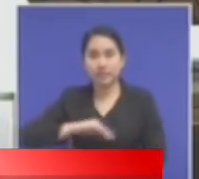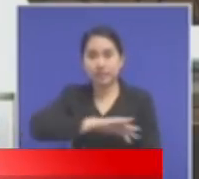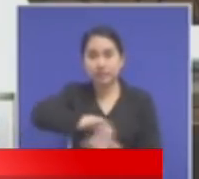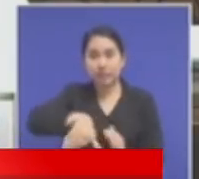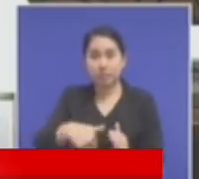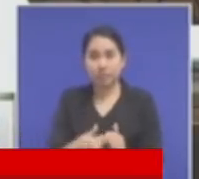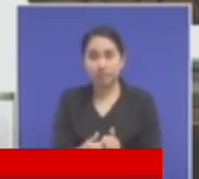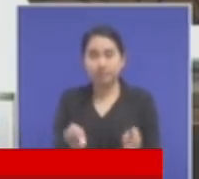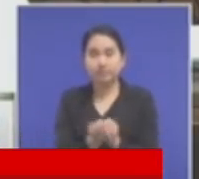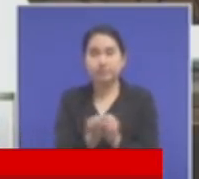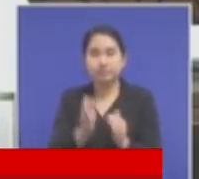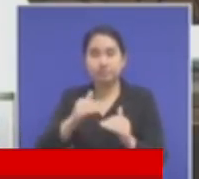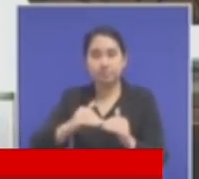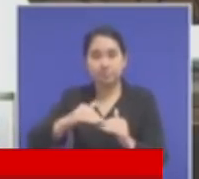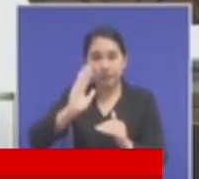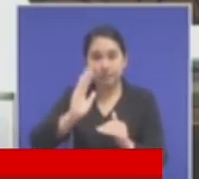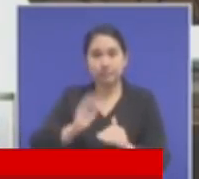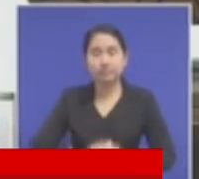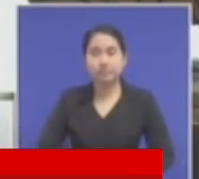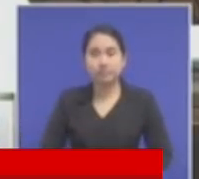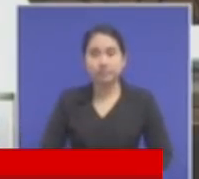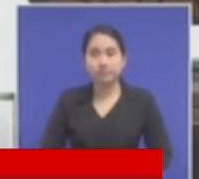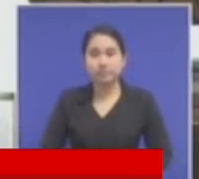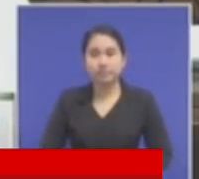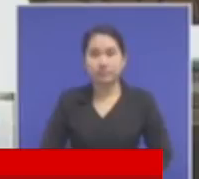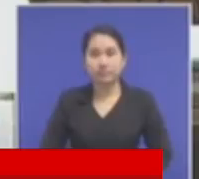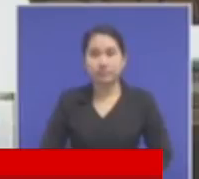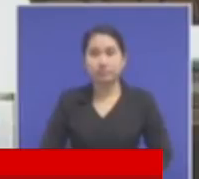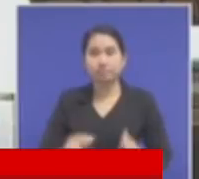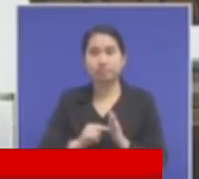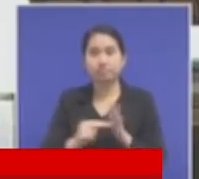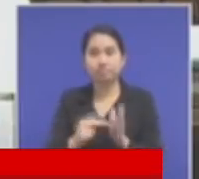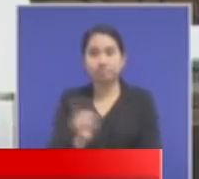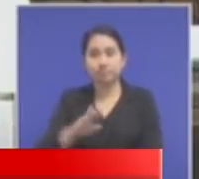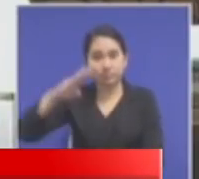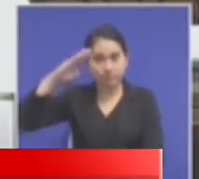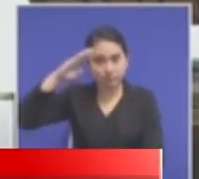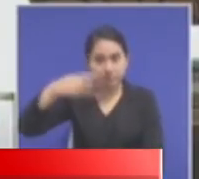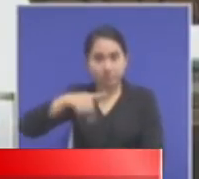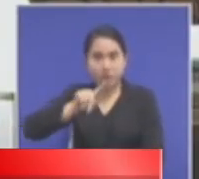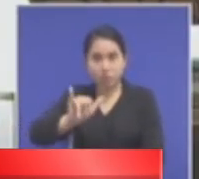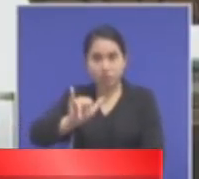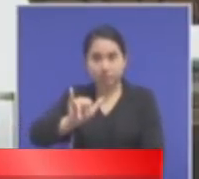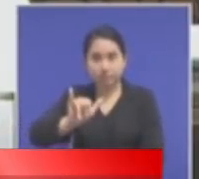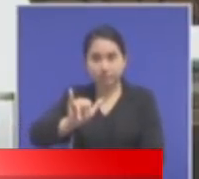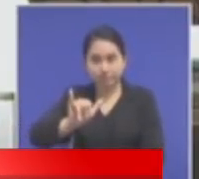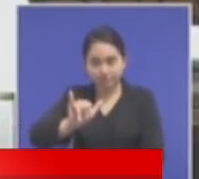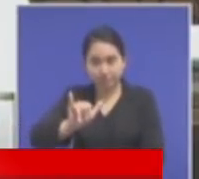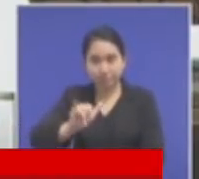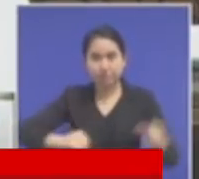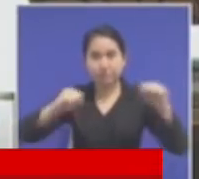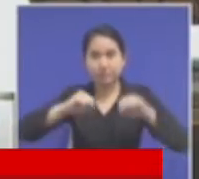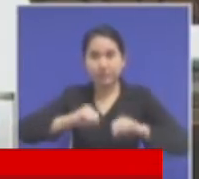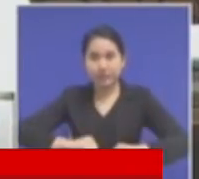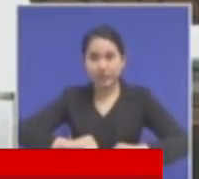มีอยู่ของทั้งสองสภาแล้วจึงถือว่าพลเอกประยุทธ์จันทร์โอชาได้รับเลือกตามมติของ